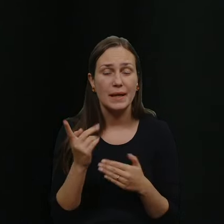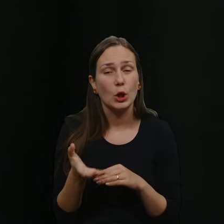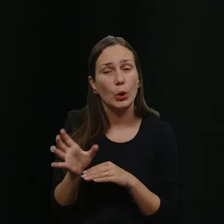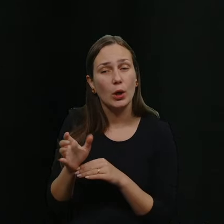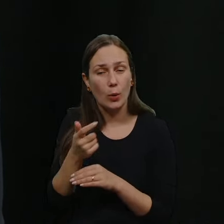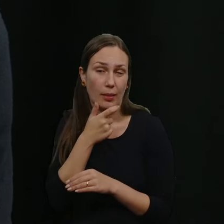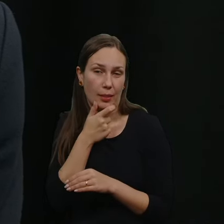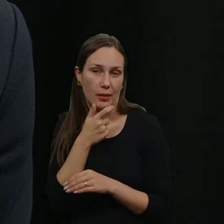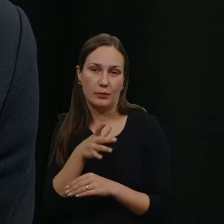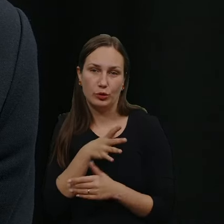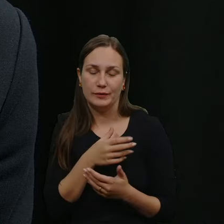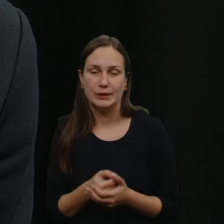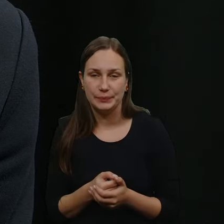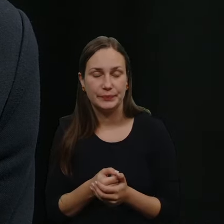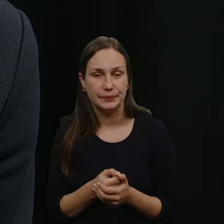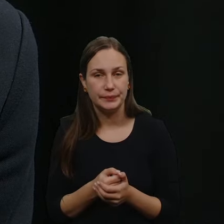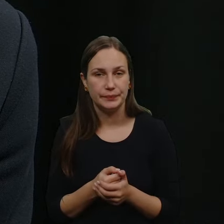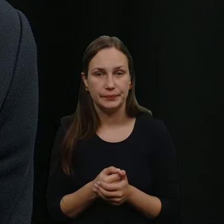stebėjot į šalies.